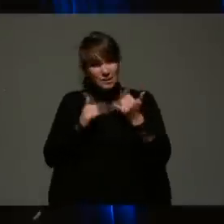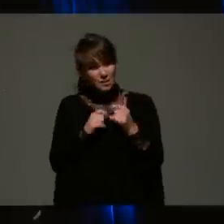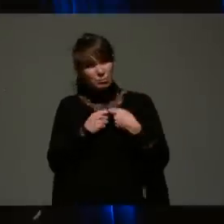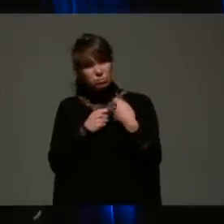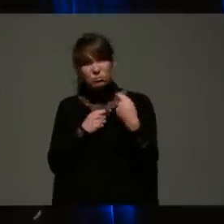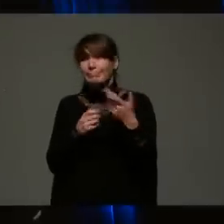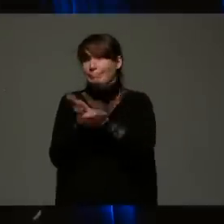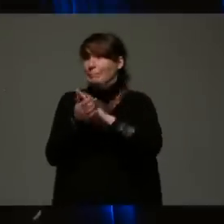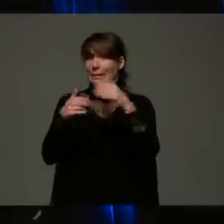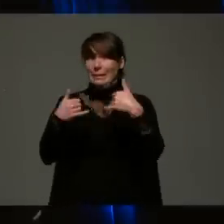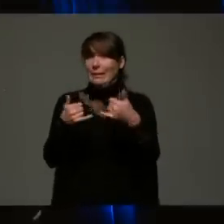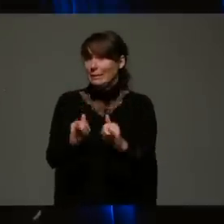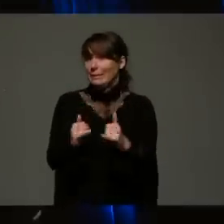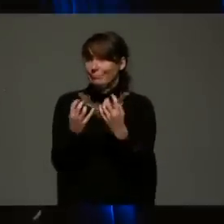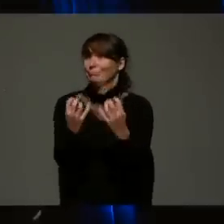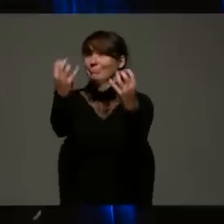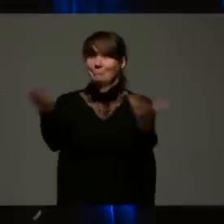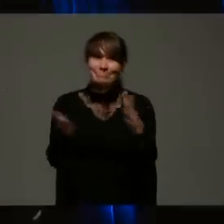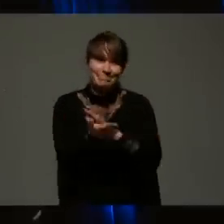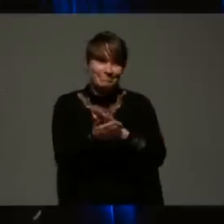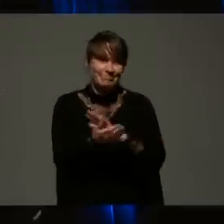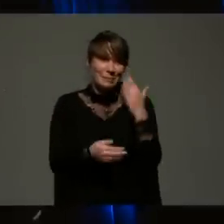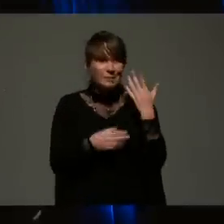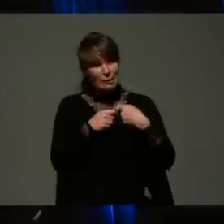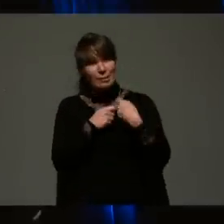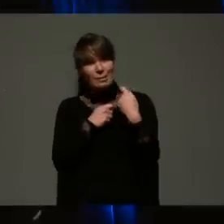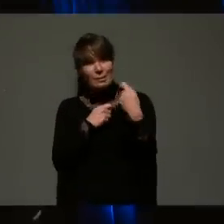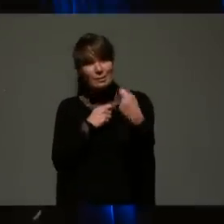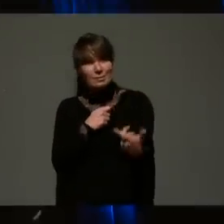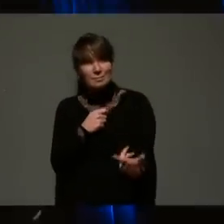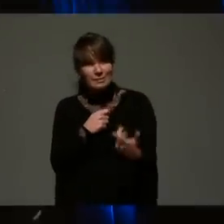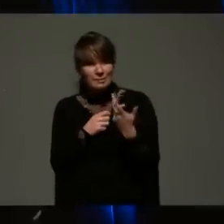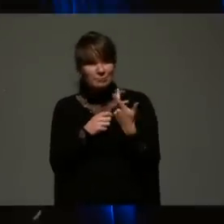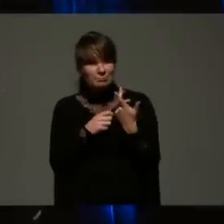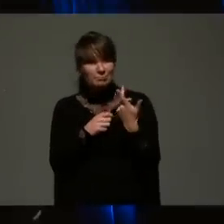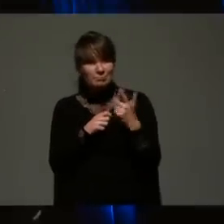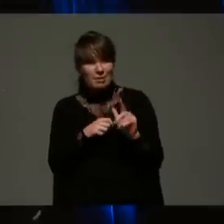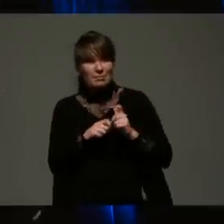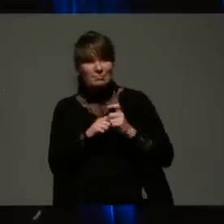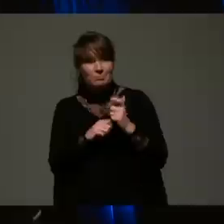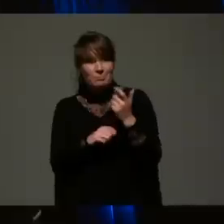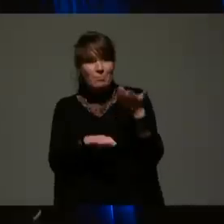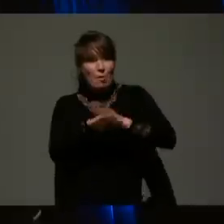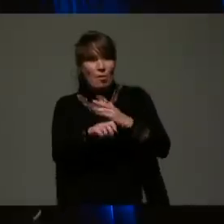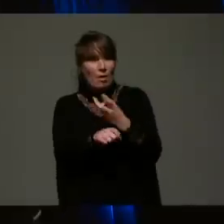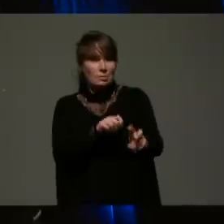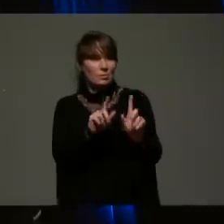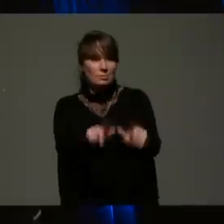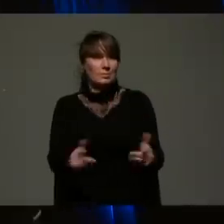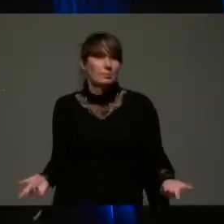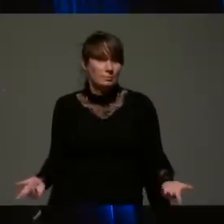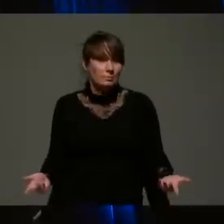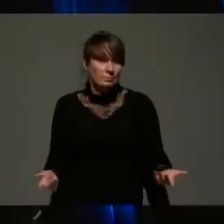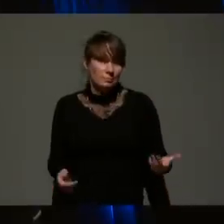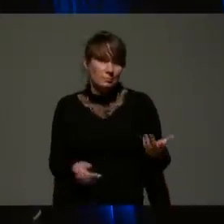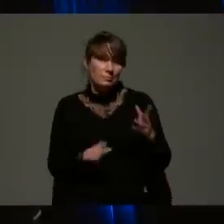suis désolé, vous êtes assis ce soir, plus on passe du temps assis, plus le risque mortel augmente, notamment pour les